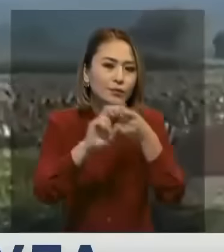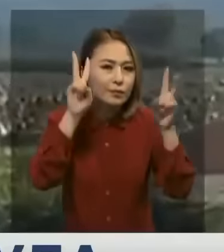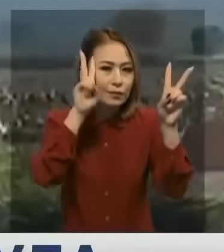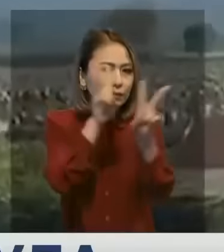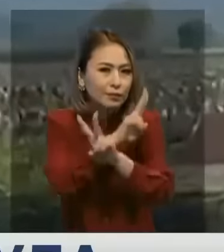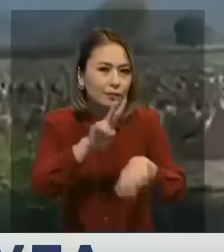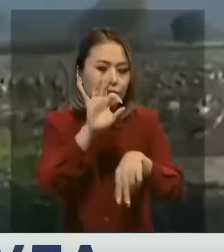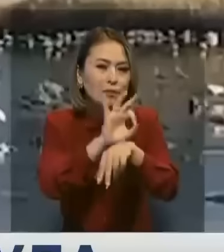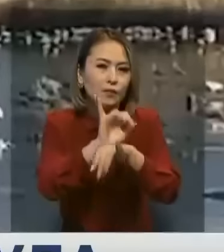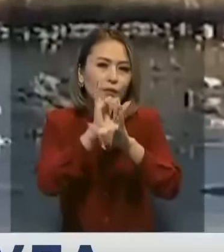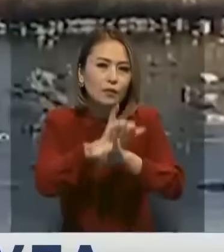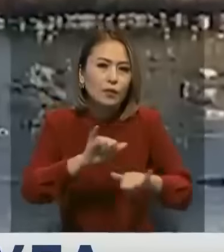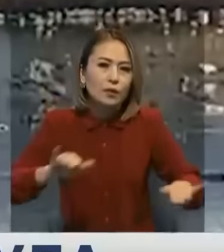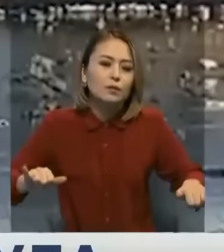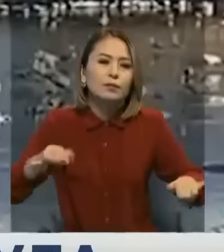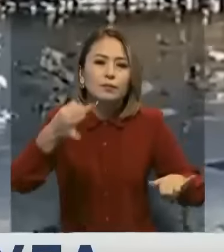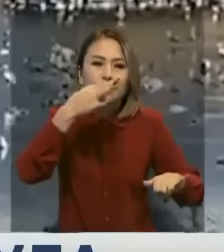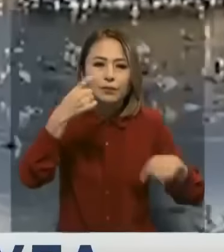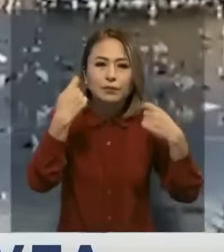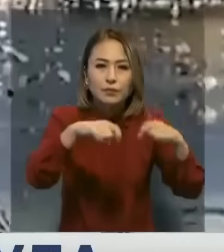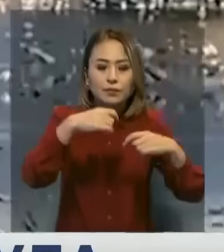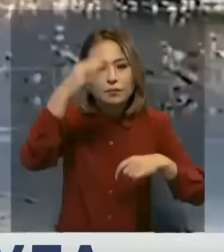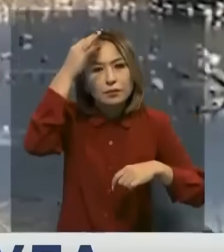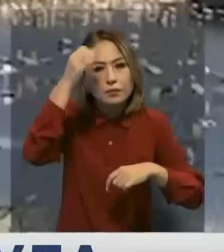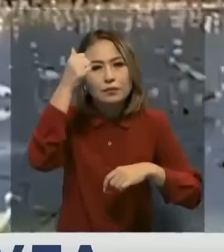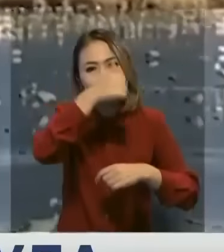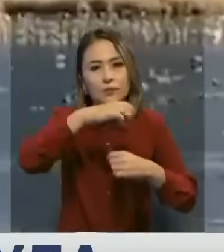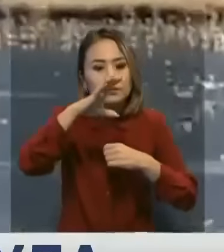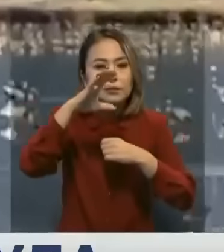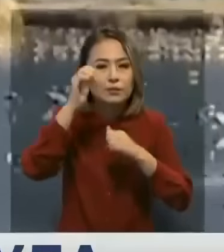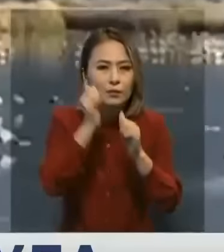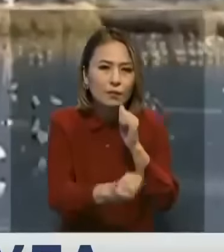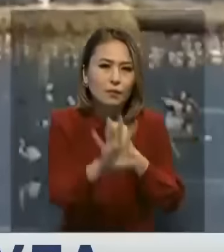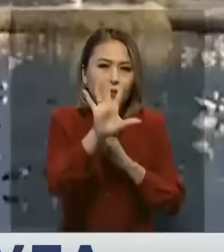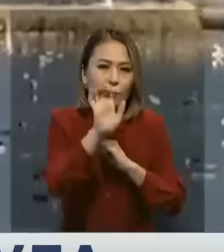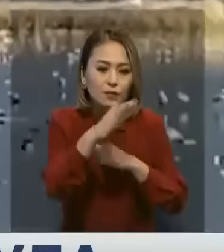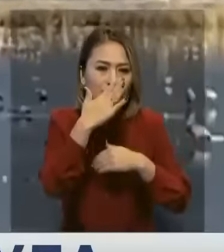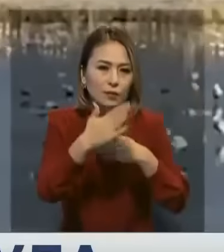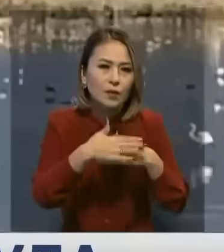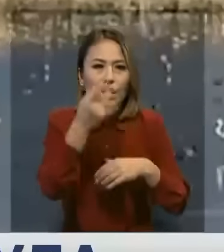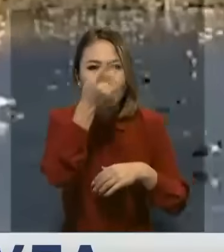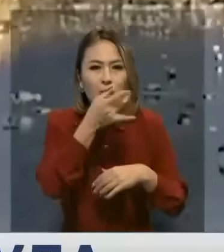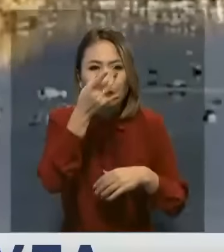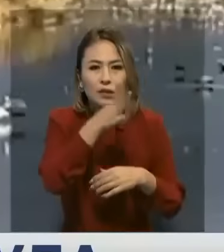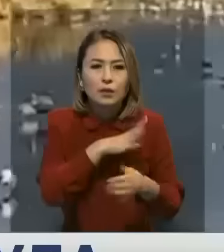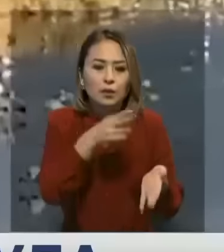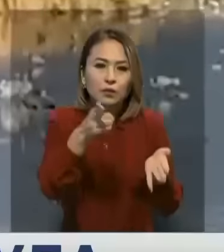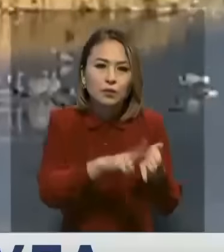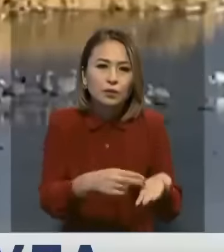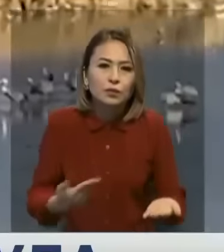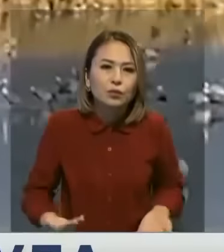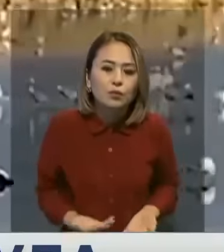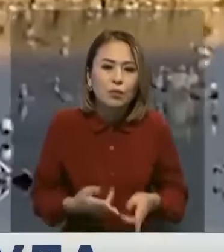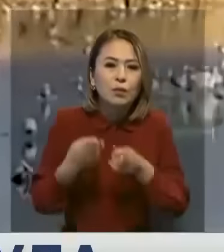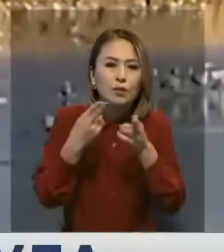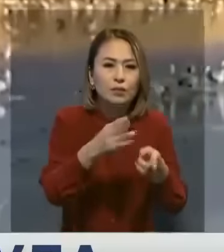белгісіз. Індет тараған аудандарда жұмыртқа сату тоқтатылған. Айта кетейік, жыл сайын 500 мыңға жуық тырна Африкаға